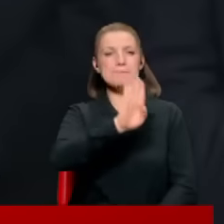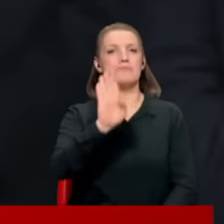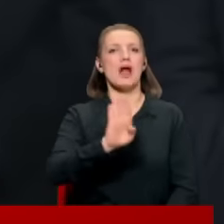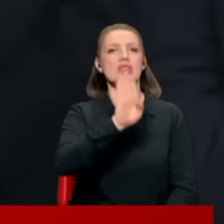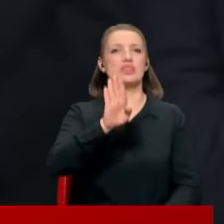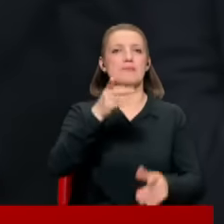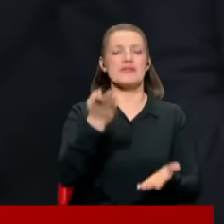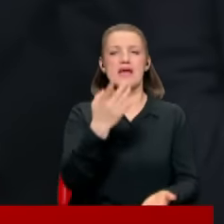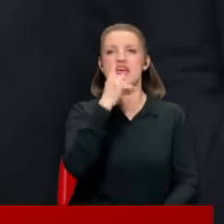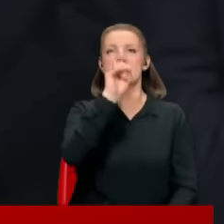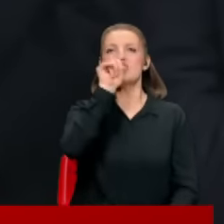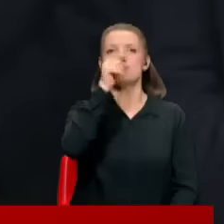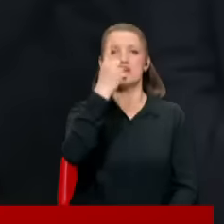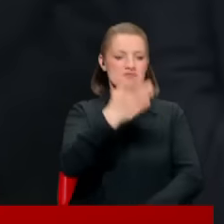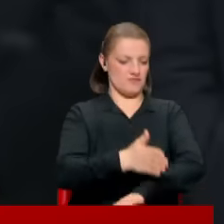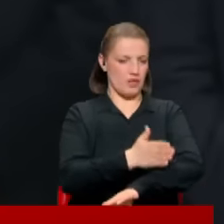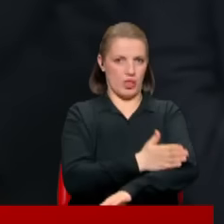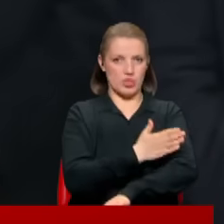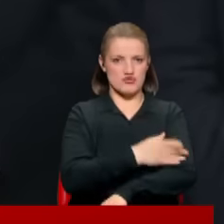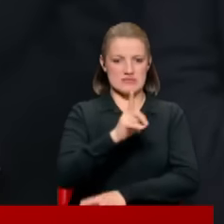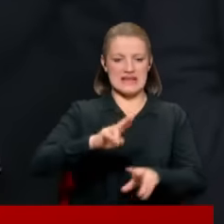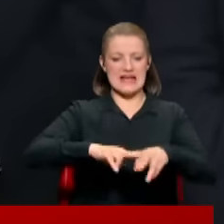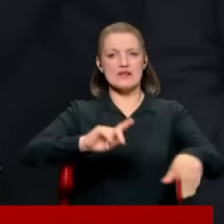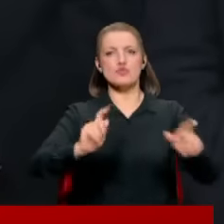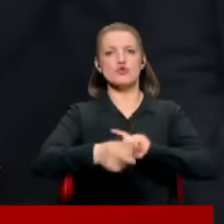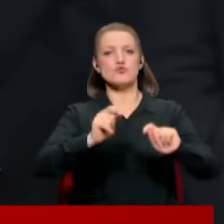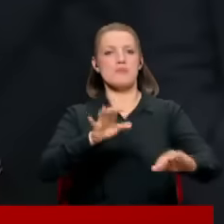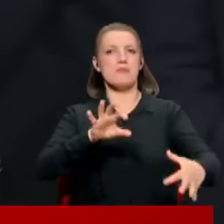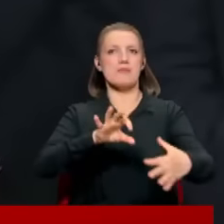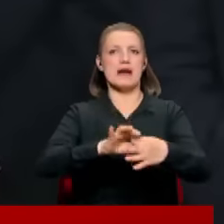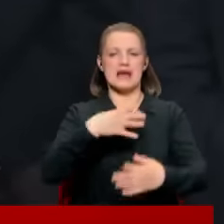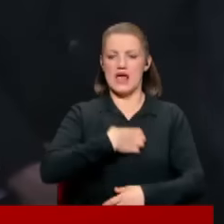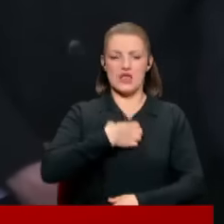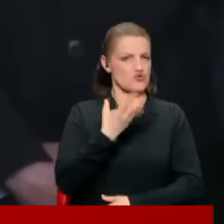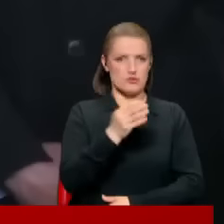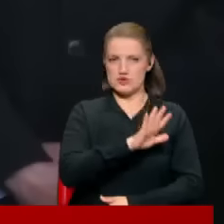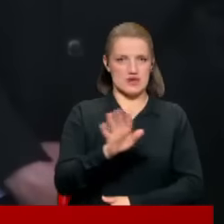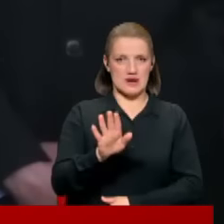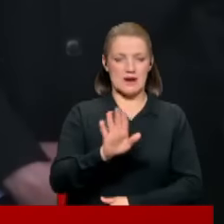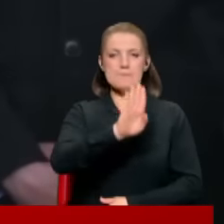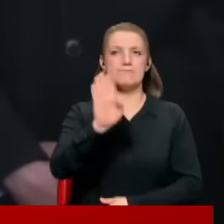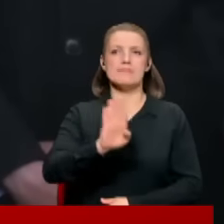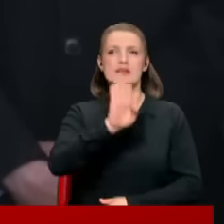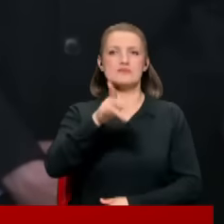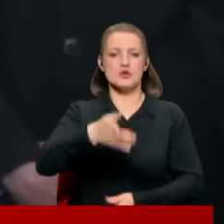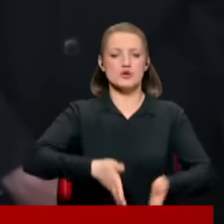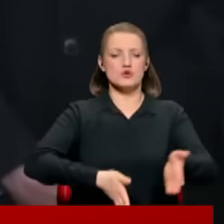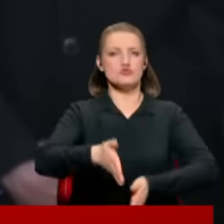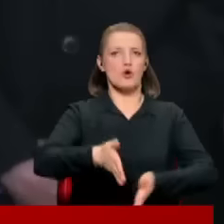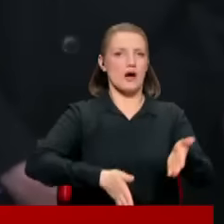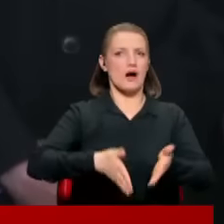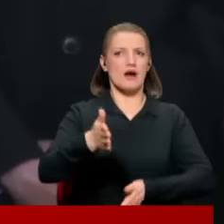Maltepe'de hiçbir vatandaşımız kentsel dönüşümle ilgili endişe çekmeyecek. Maltepe'nin